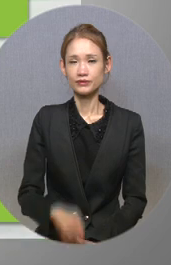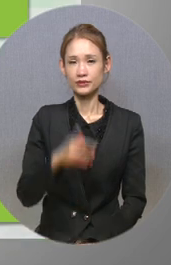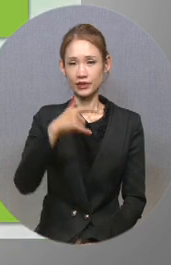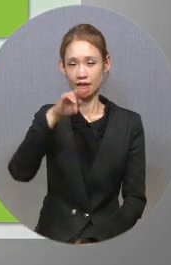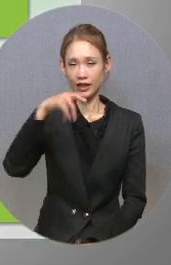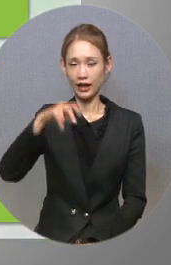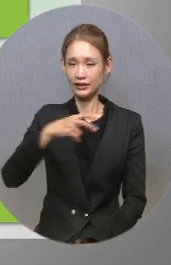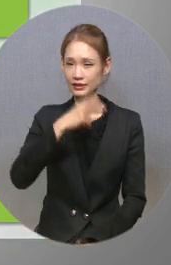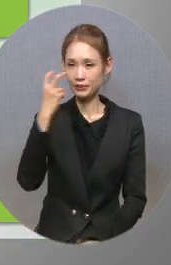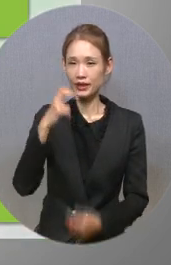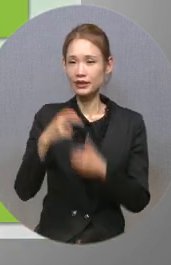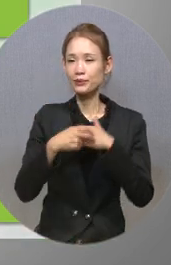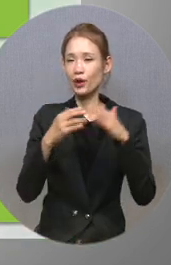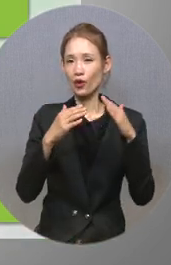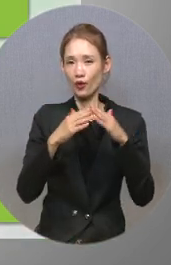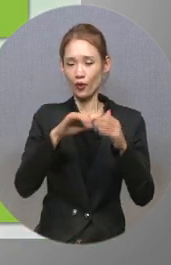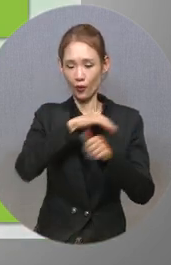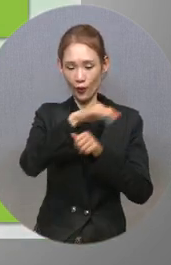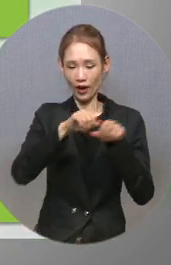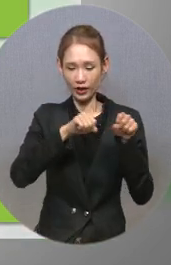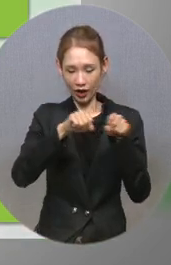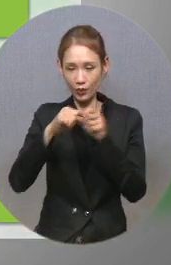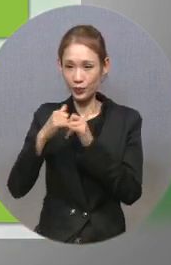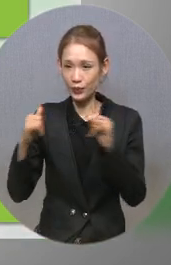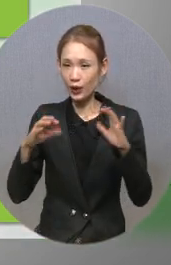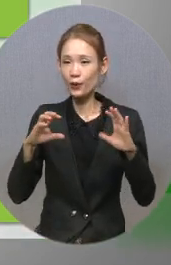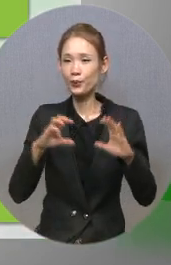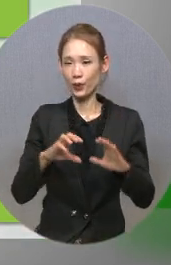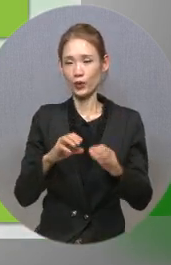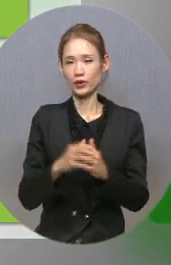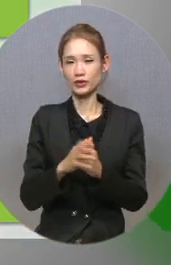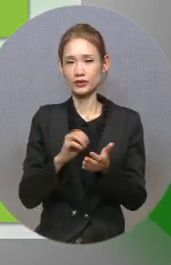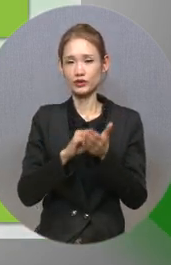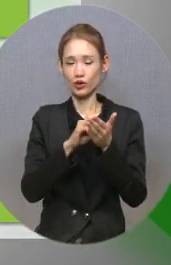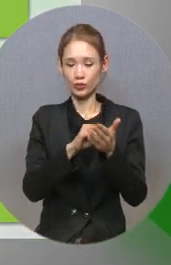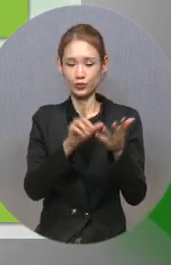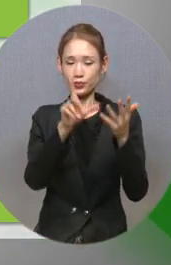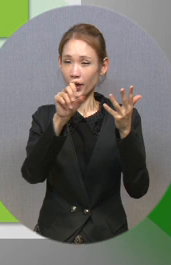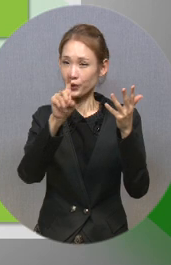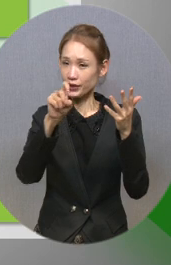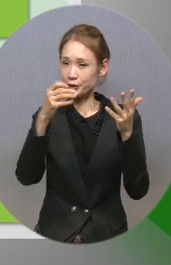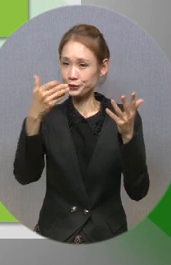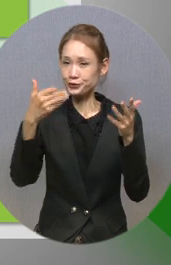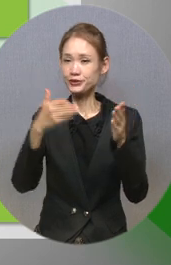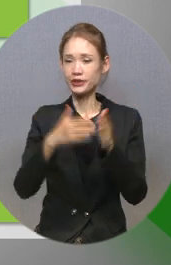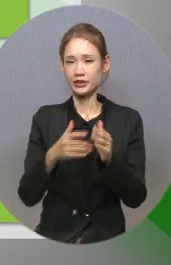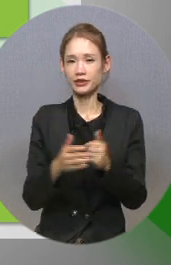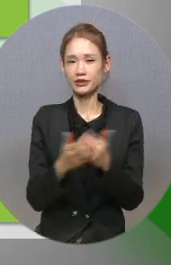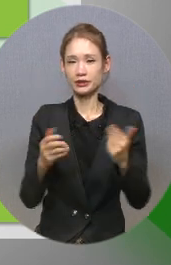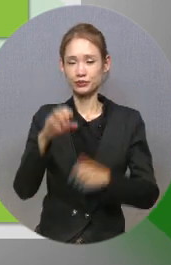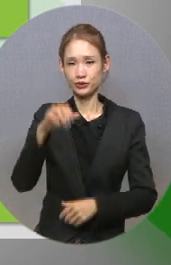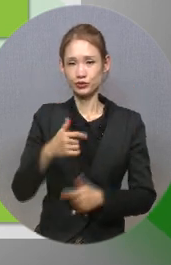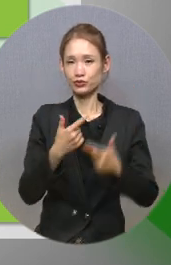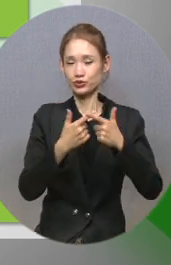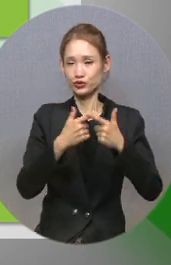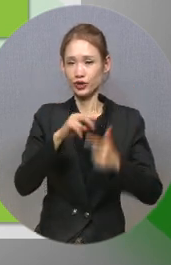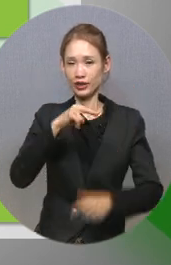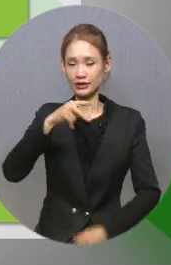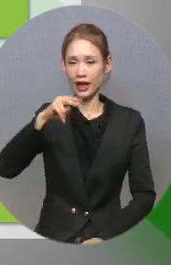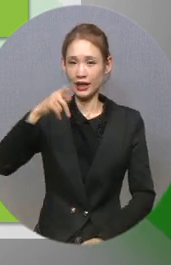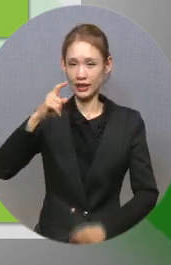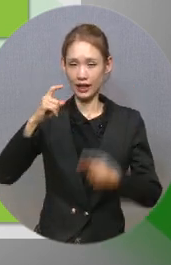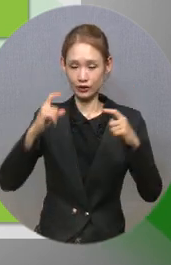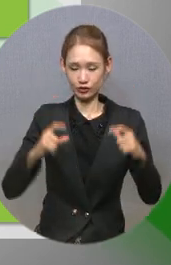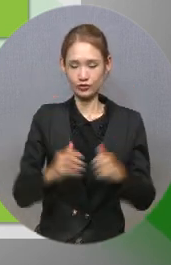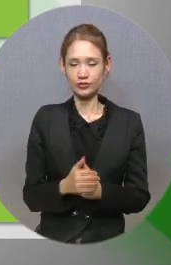사상 스마트 병원에서 환경 미화원을 모집합니다. 접수 마감일은 8월 19일까지며 근무지는 부산광역시